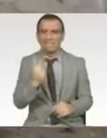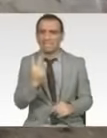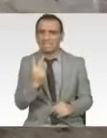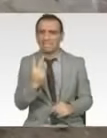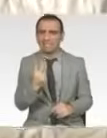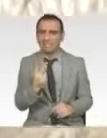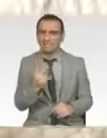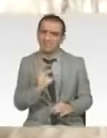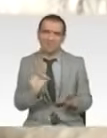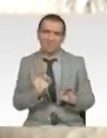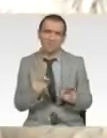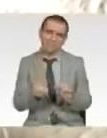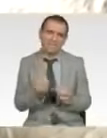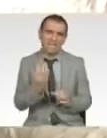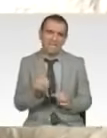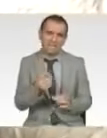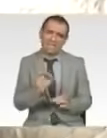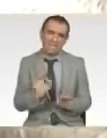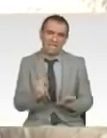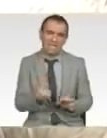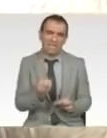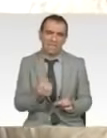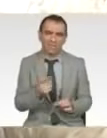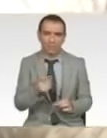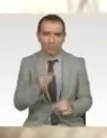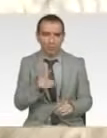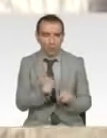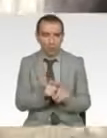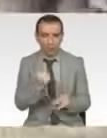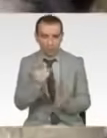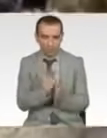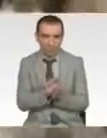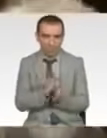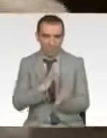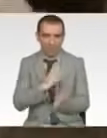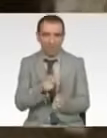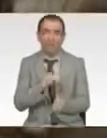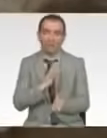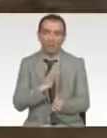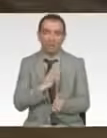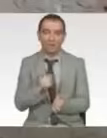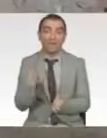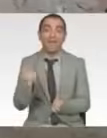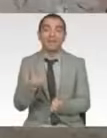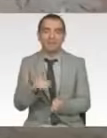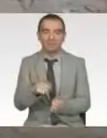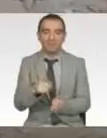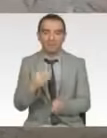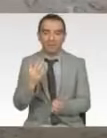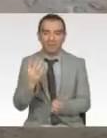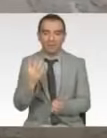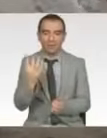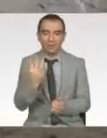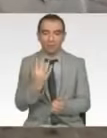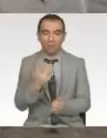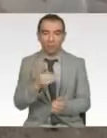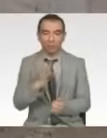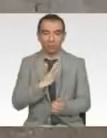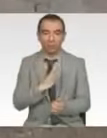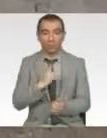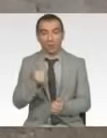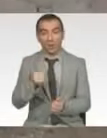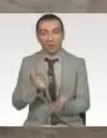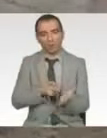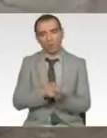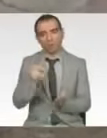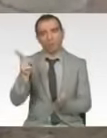yeti yeterli ya. İki tane çıngırak İki yeter. Tane Bunları koruyan bir çoban köpeği de vardır herhalde. Var. Onu getirme ama. Dört kutum var. Yaylada.